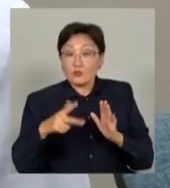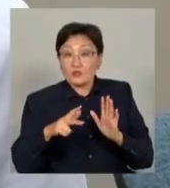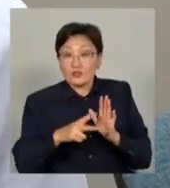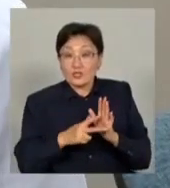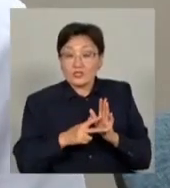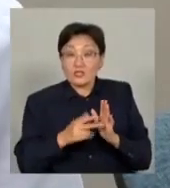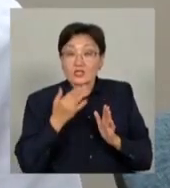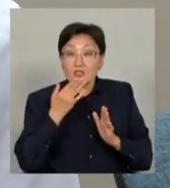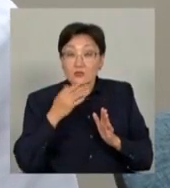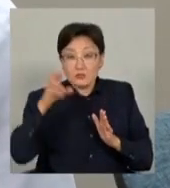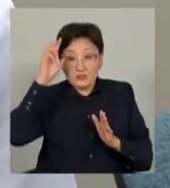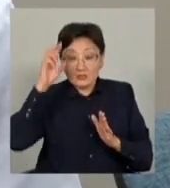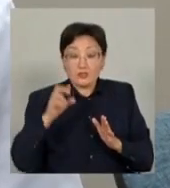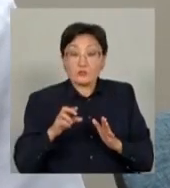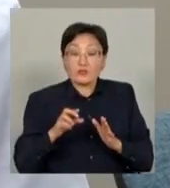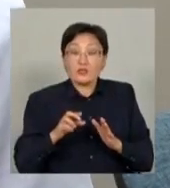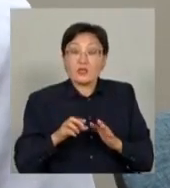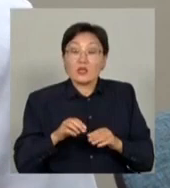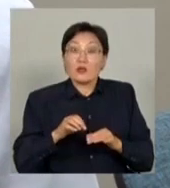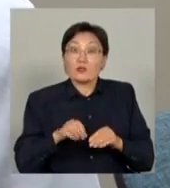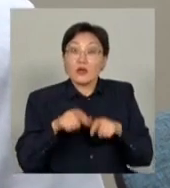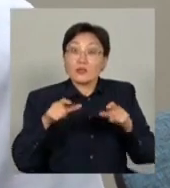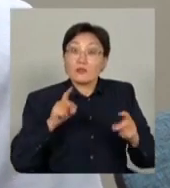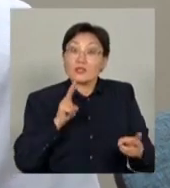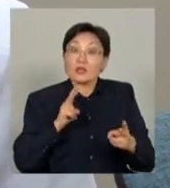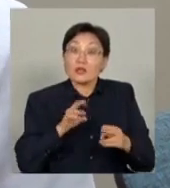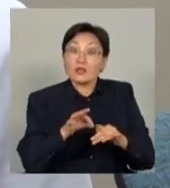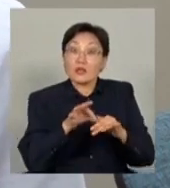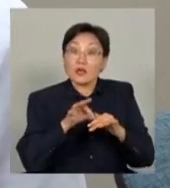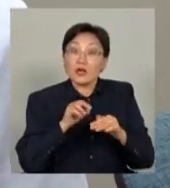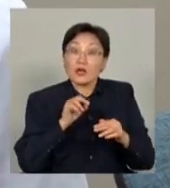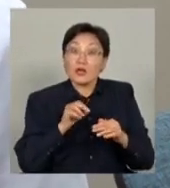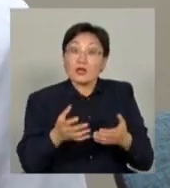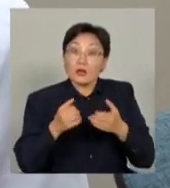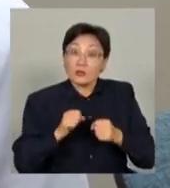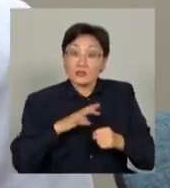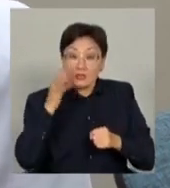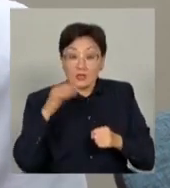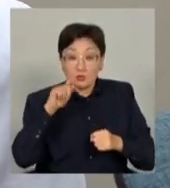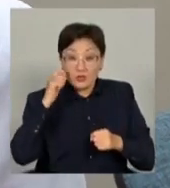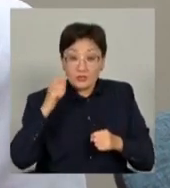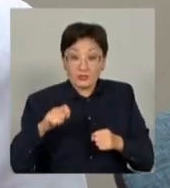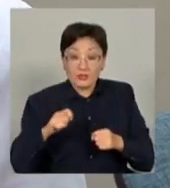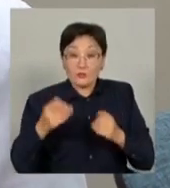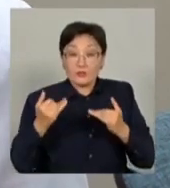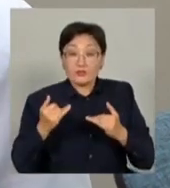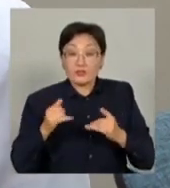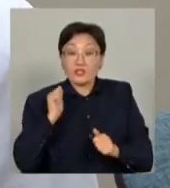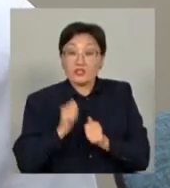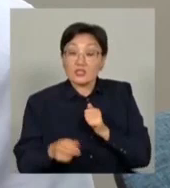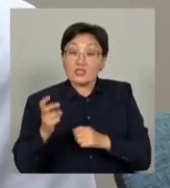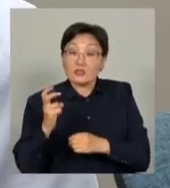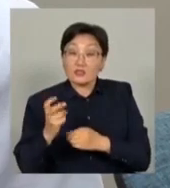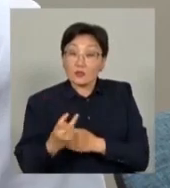37-38 шет елдік мемлекеттен пациенттерді қабылдаймыз. Яғни Германия, Украина, қазір жиі келіп